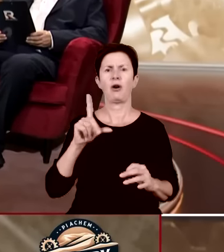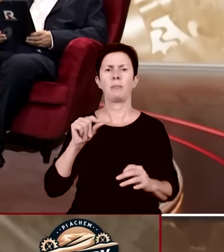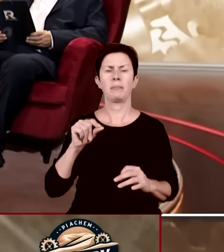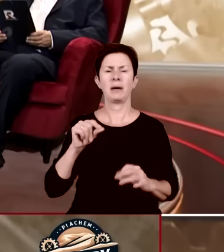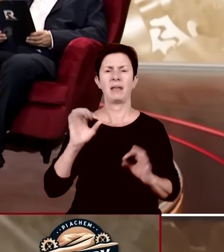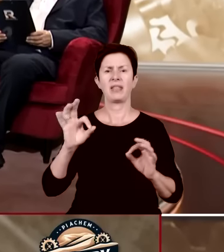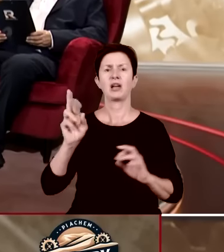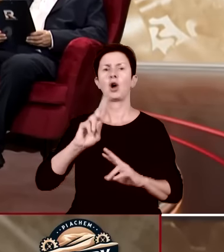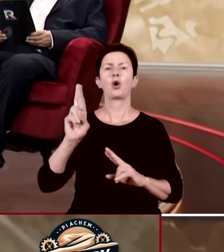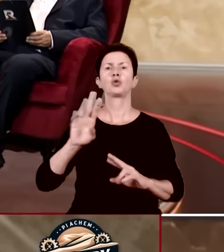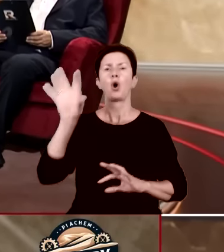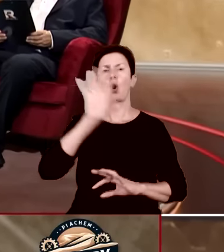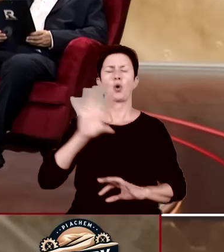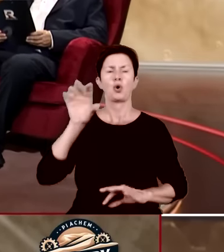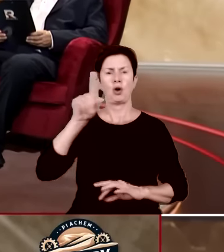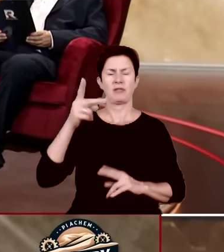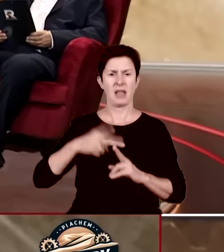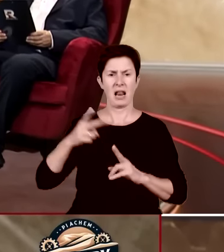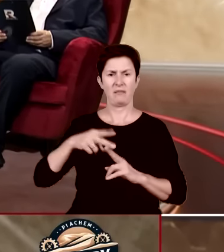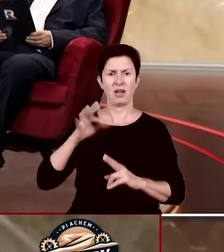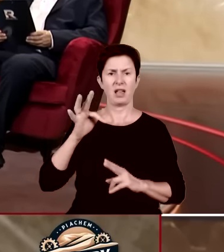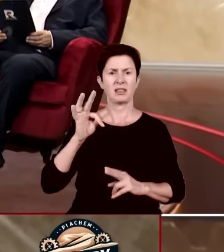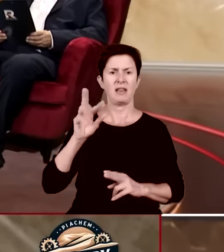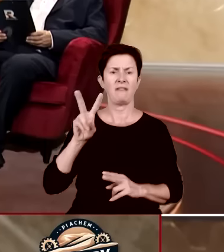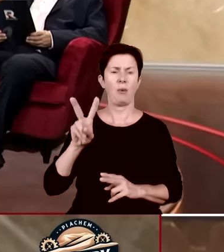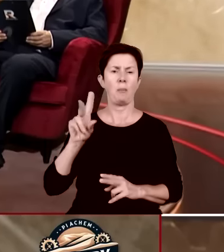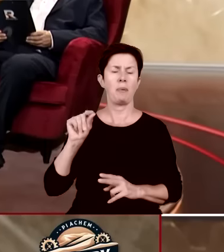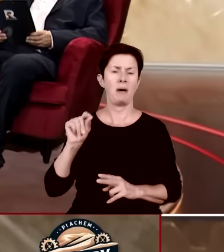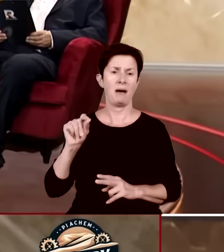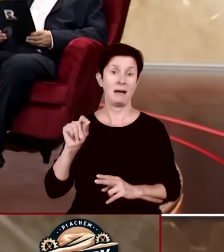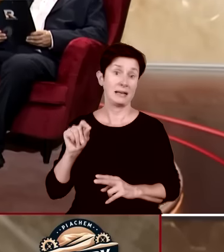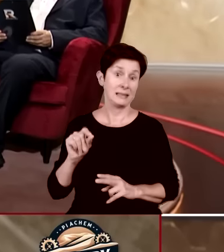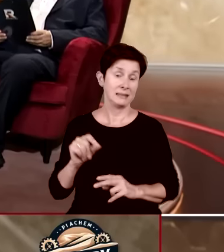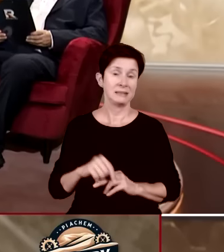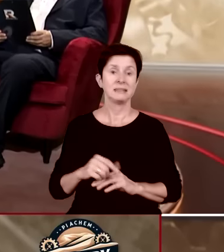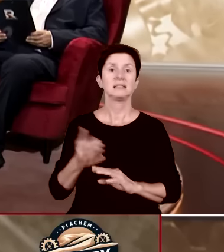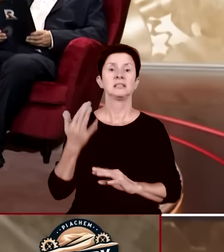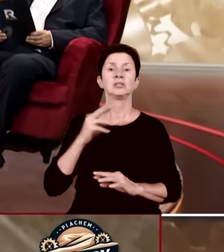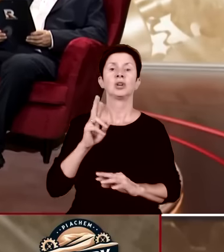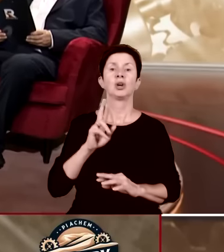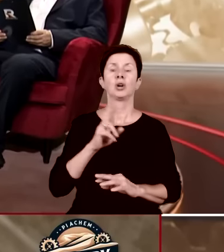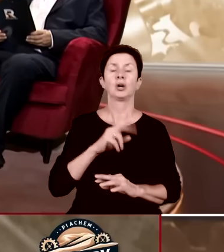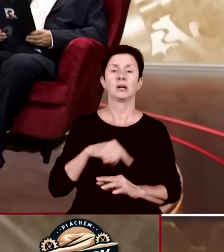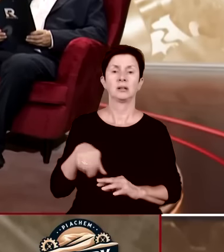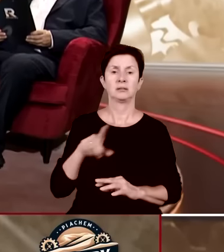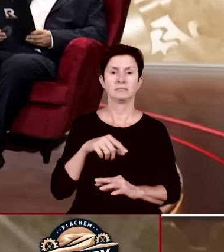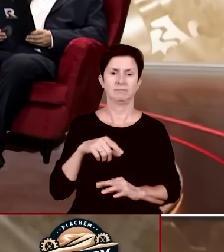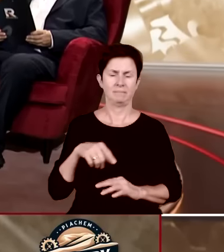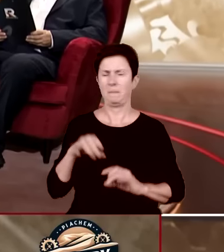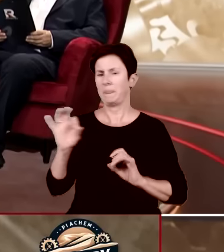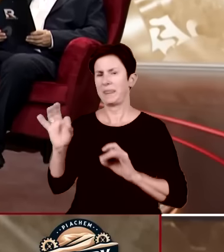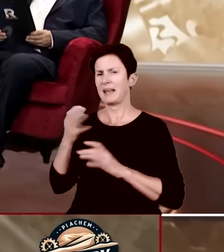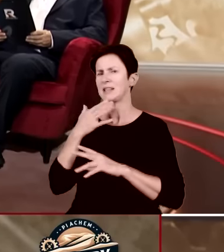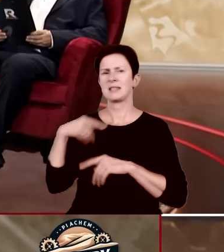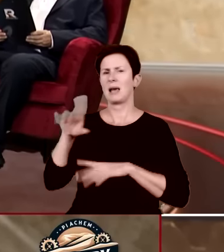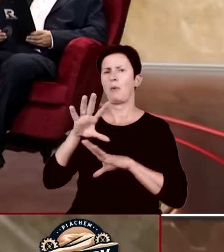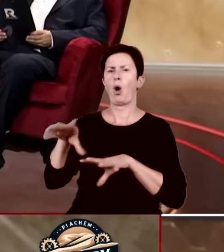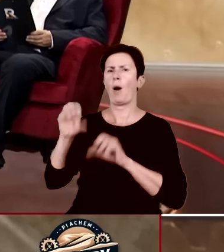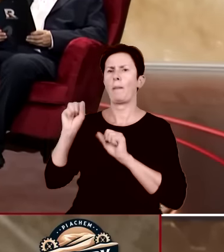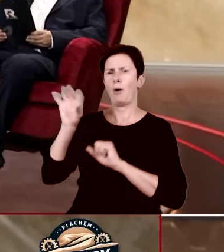odbiorcą w takim razie, skoro ci wszyscy, którzy oglądali od igrzyska... Od razu się opowiem, prawie nie ma tych odbiorców. Więc... No, ale na olimpiadzie